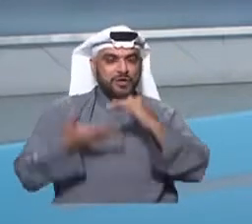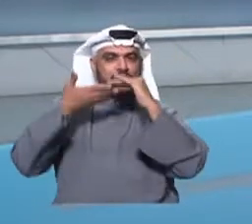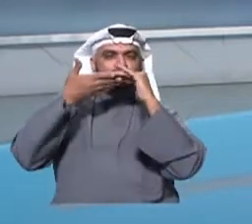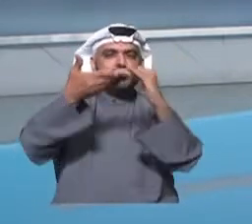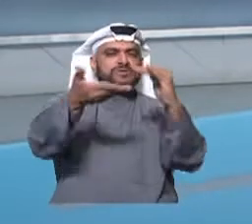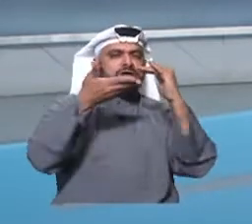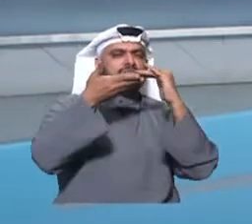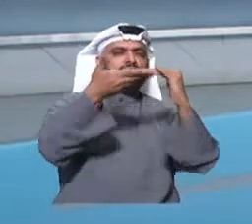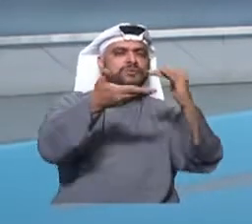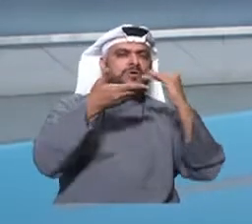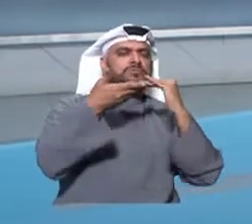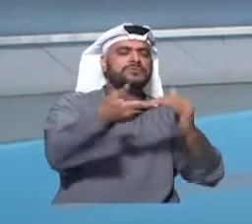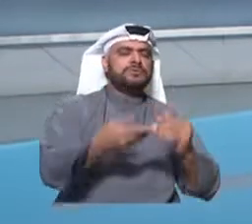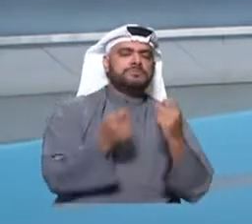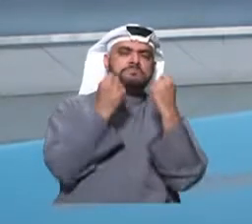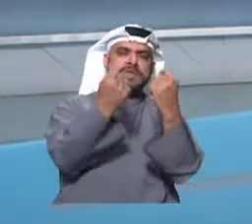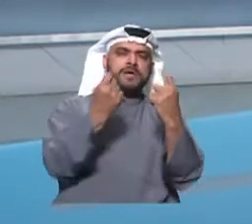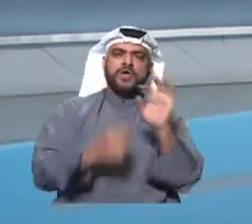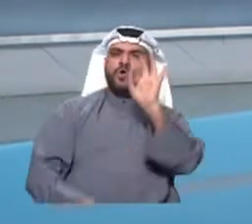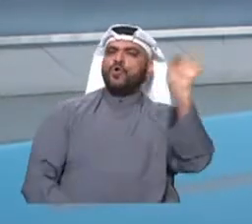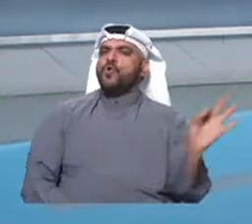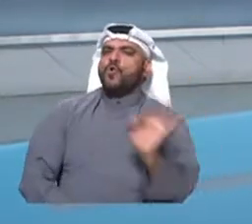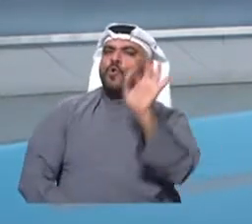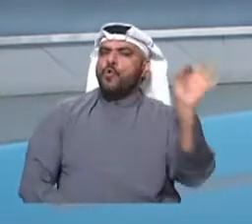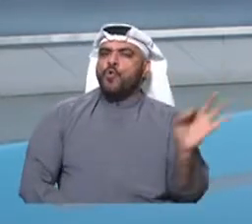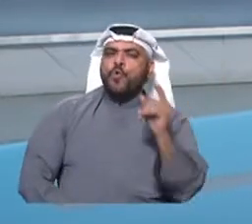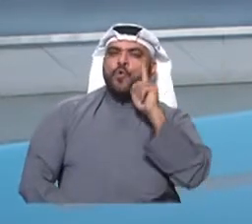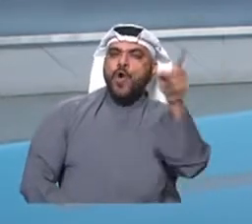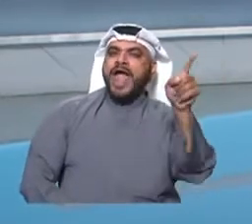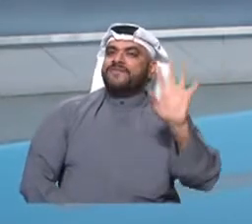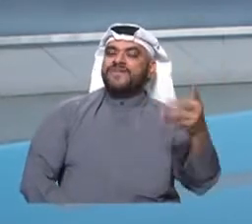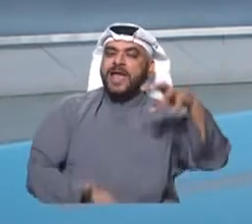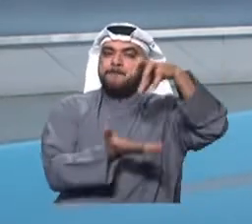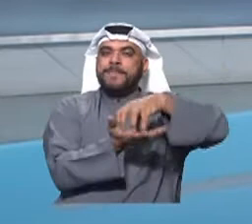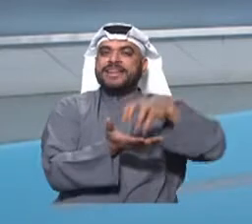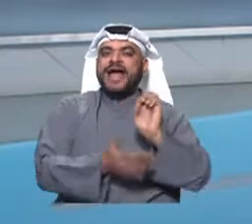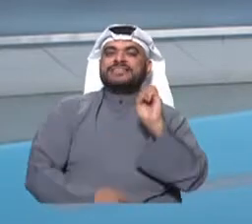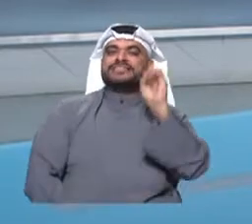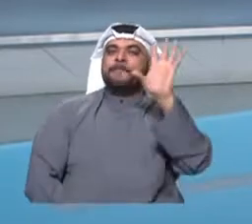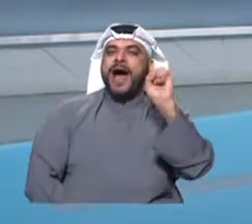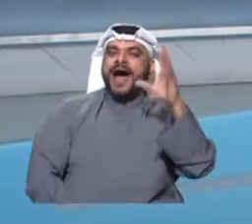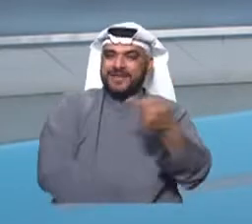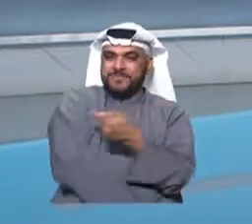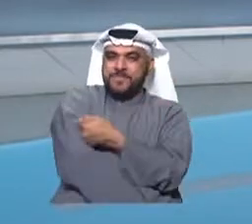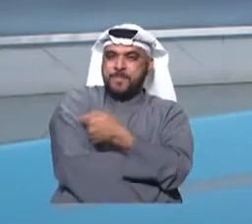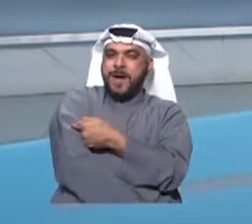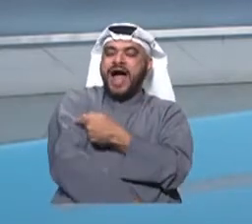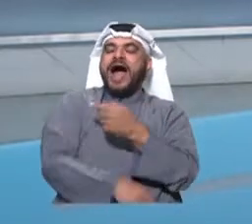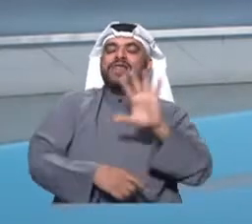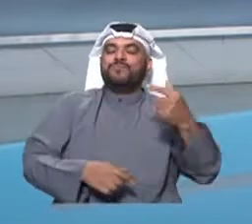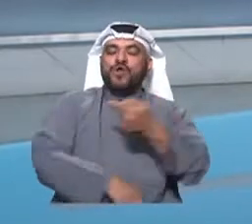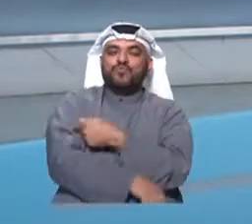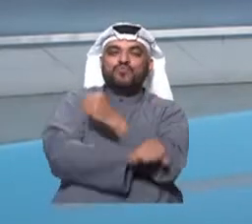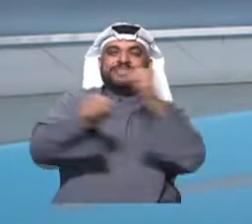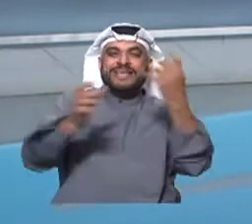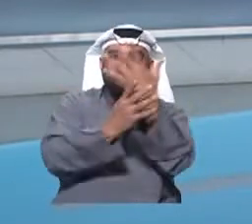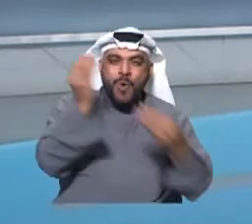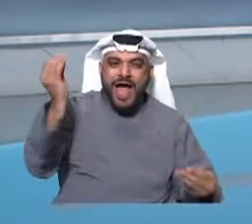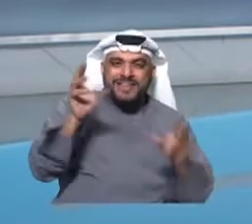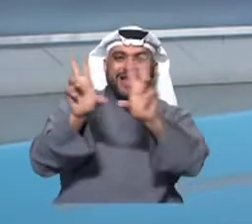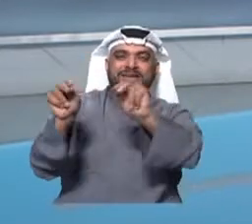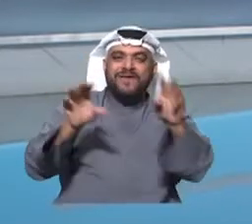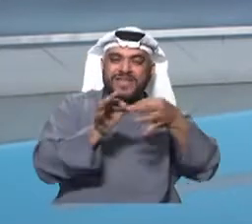صحية عالية الجودة، يقع في منطقة الصباح الطبية وينفذ على مساحة 224 ألف متر